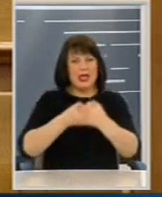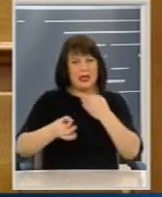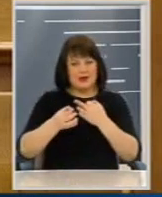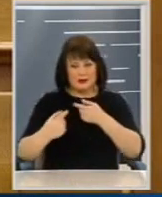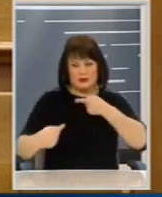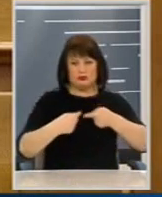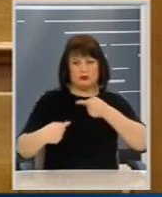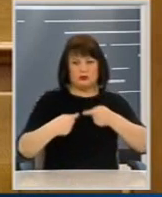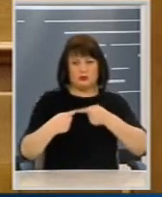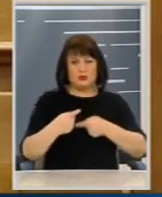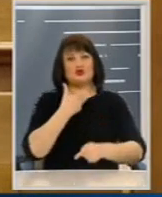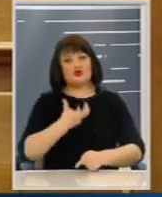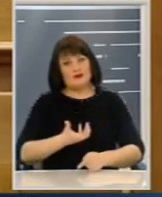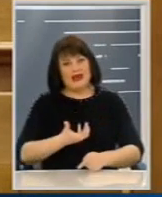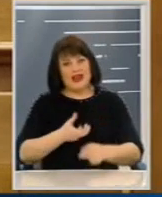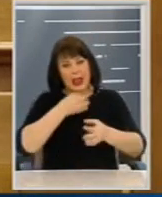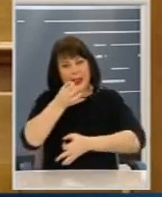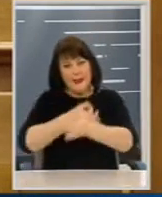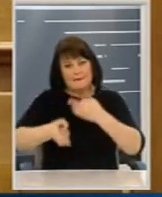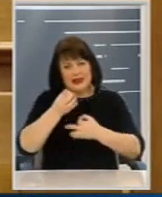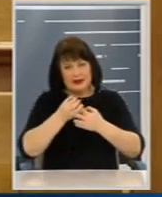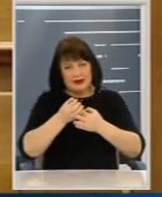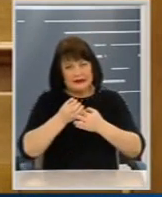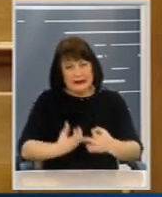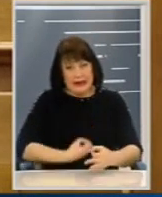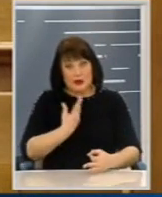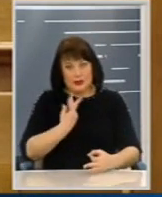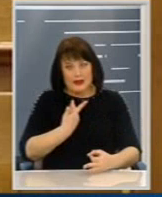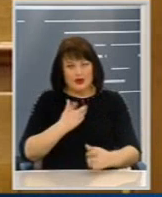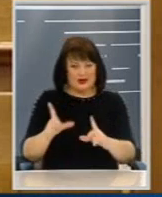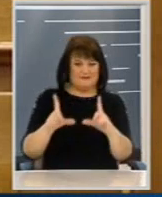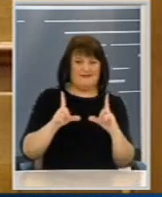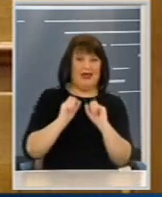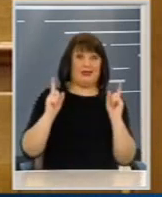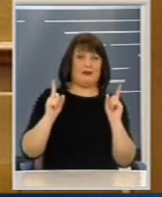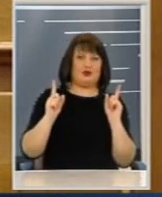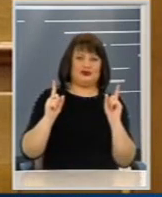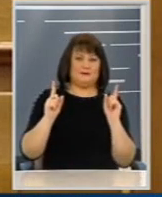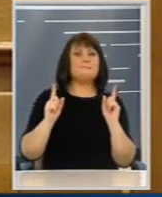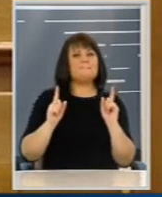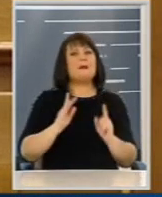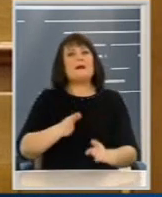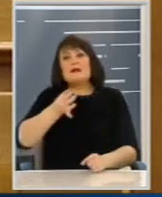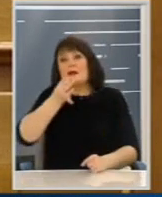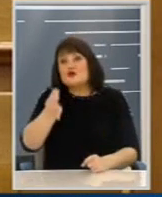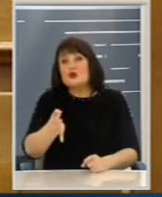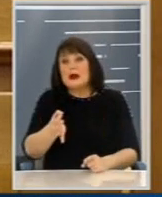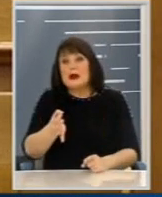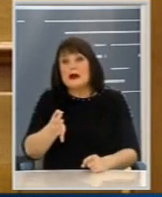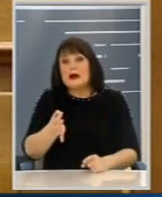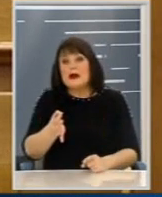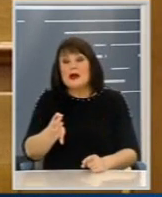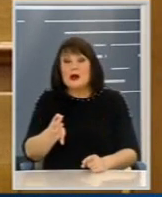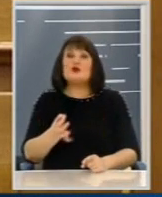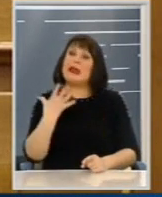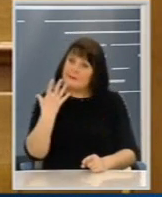αντιπαράθεση και όχι για άγρα εντυπώσεων, θα σας έλεγα το εξής, ότι παραβατικότητα